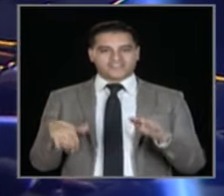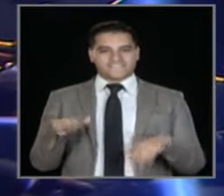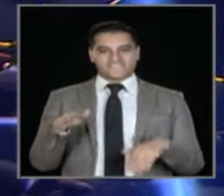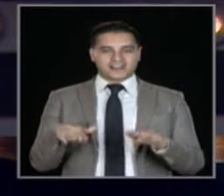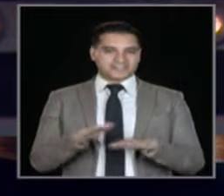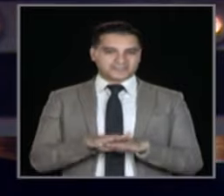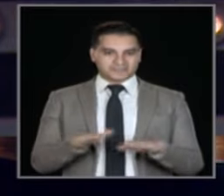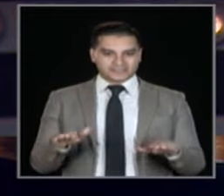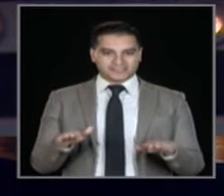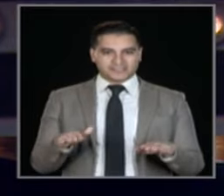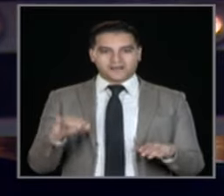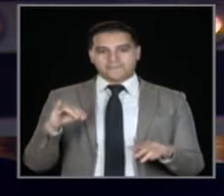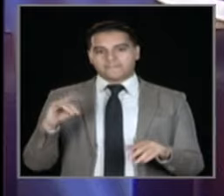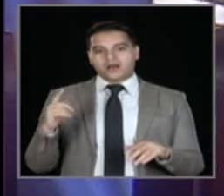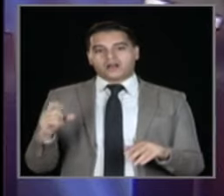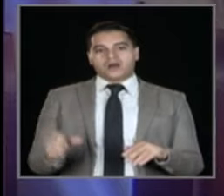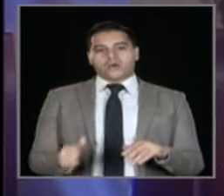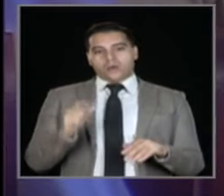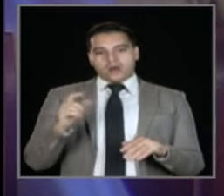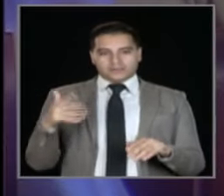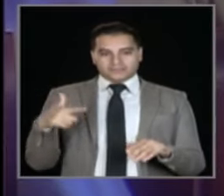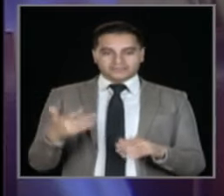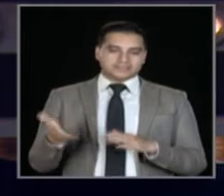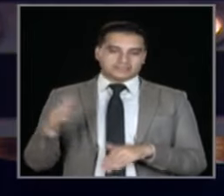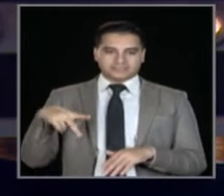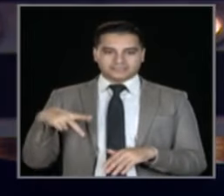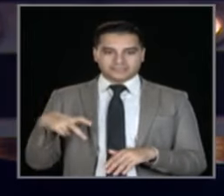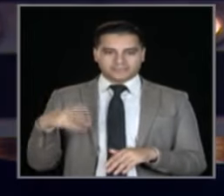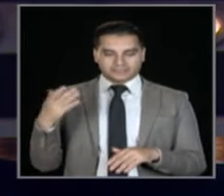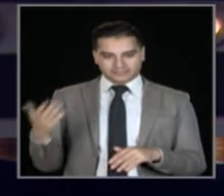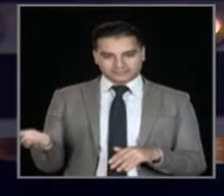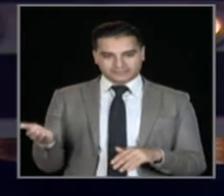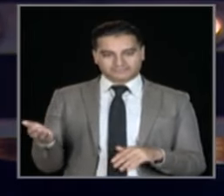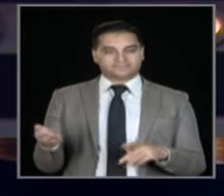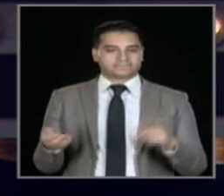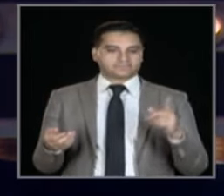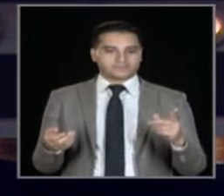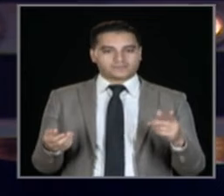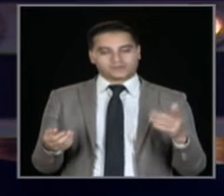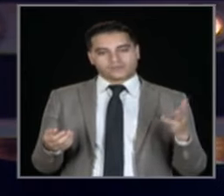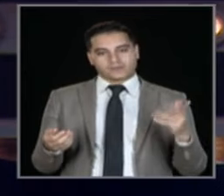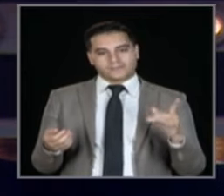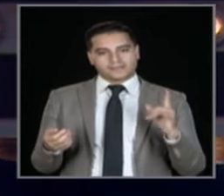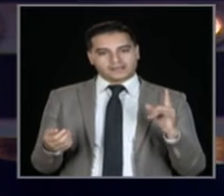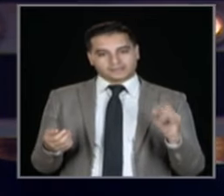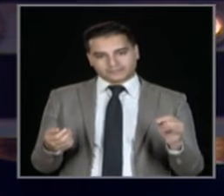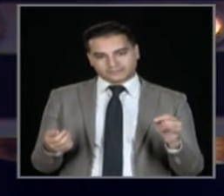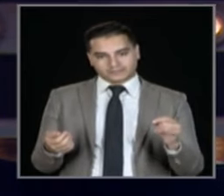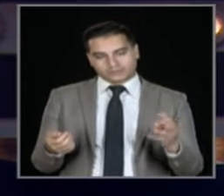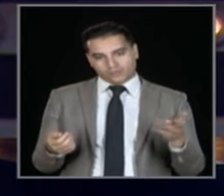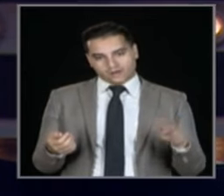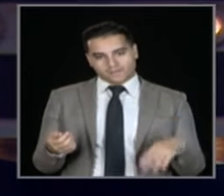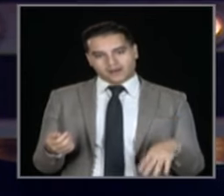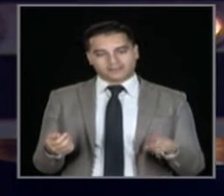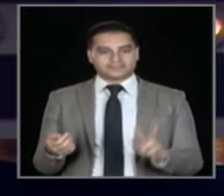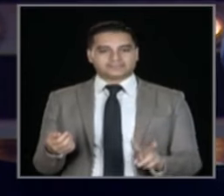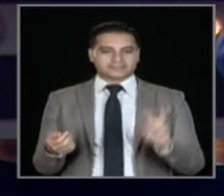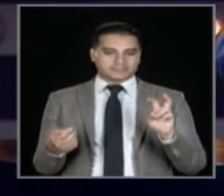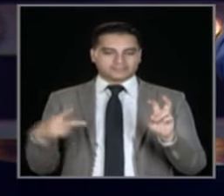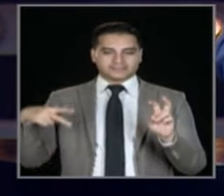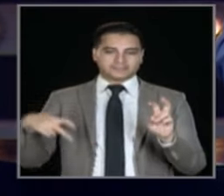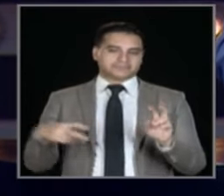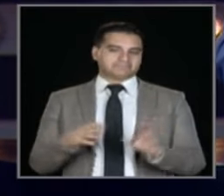10 نقاط. مروان كنتوا كام؟ 60 واربع اجابات صح ب20 نقطة، بقيتوا 80.